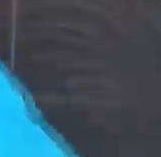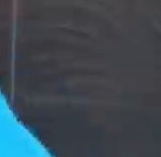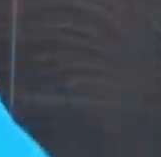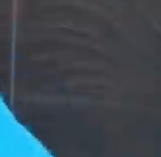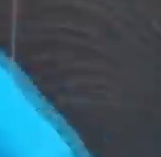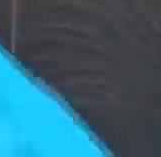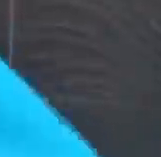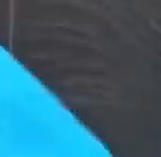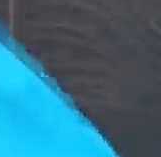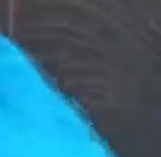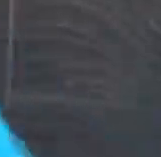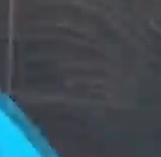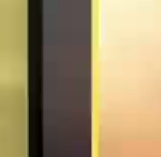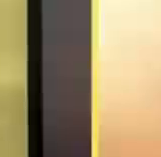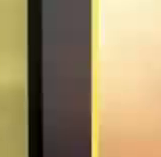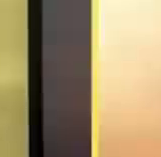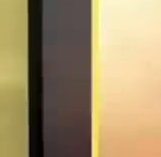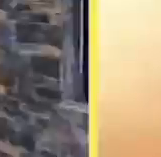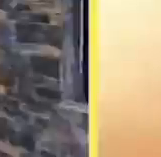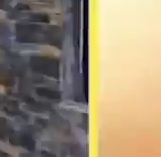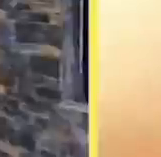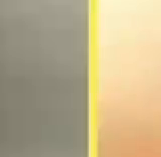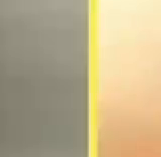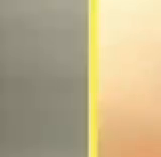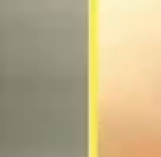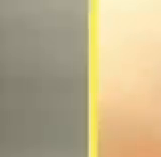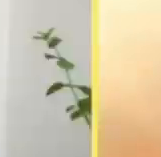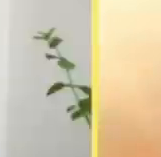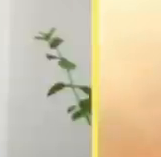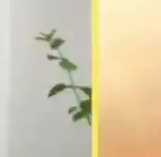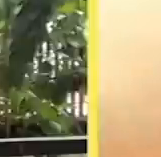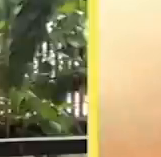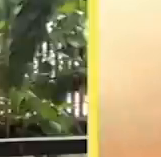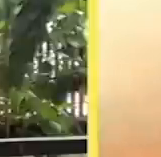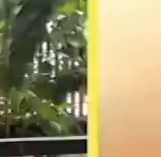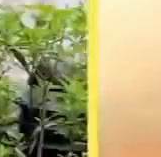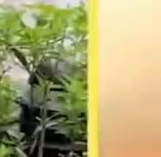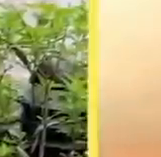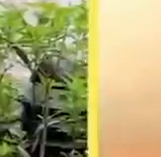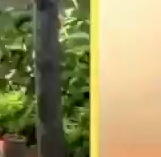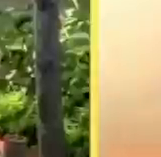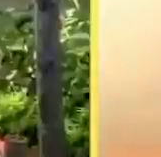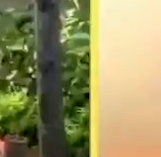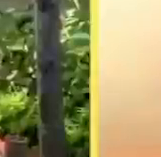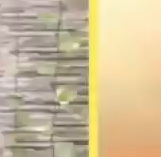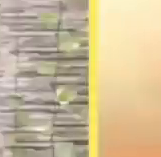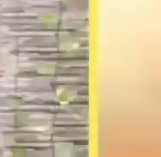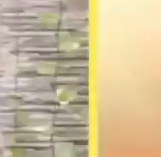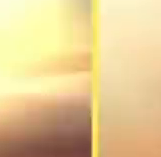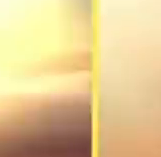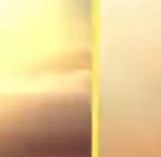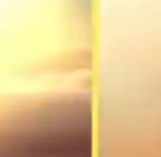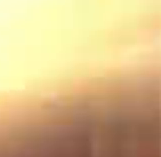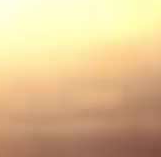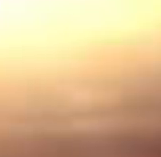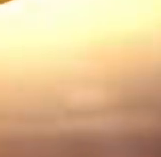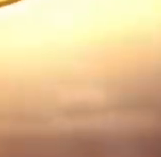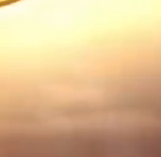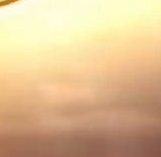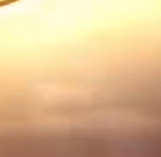ang saya-saya. Sa unang hirit, unang hirit, unang hirit, mangunguna ka.